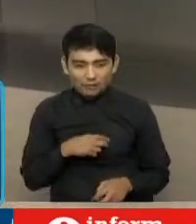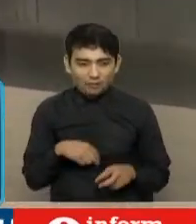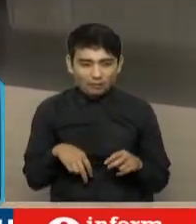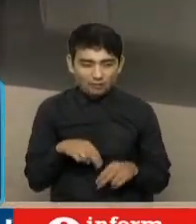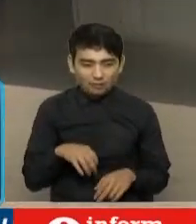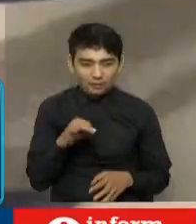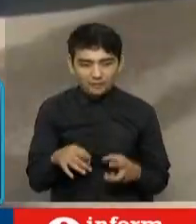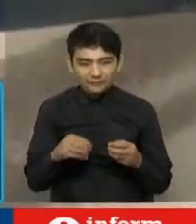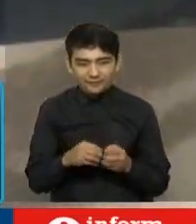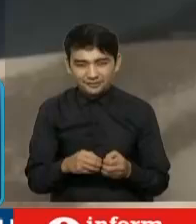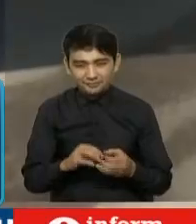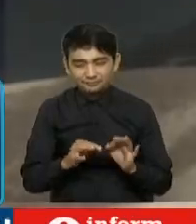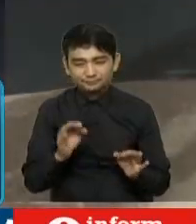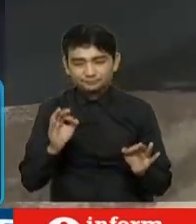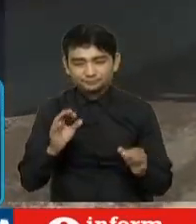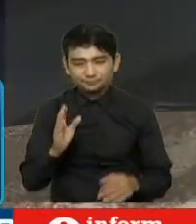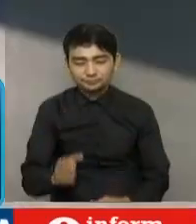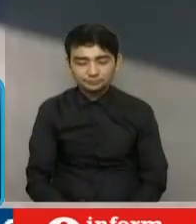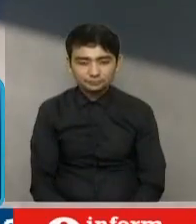Şekaradağı ahvalda әріптесім görüp qaytты.